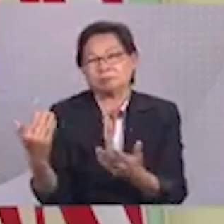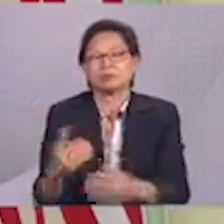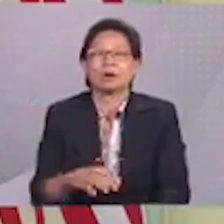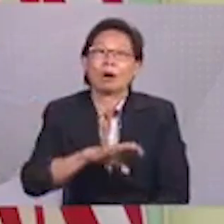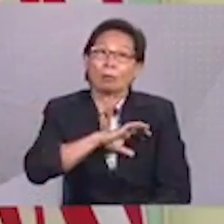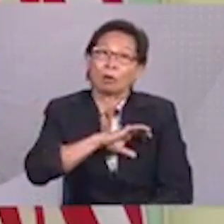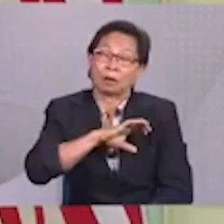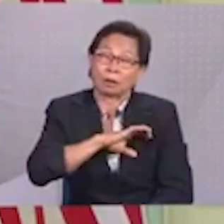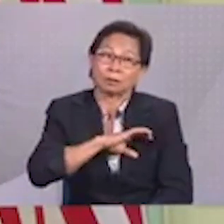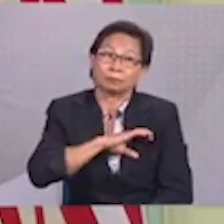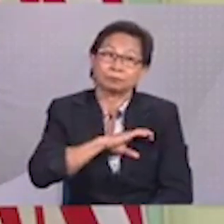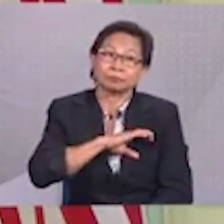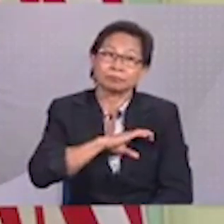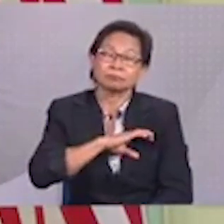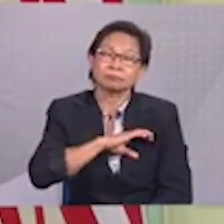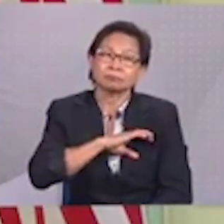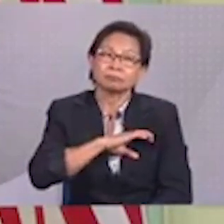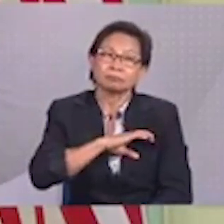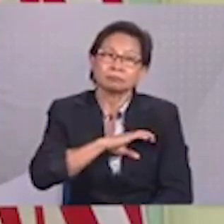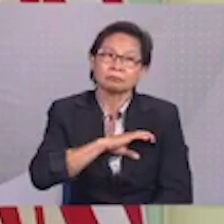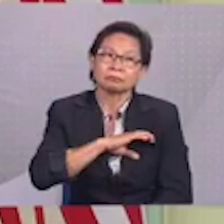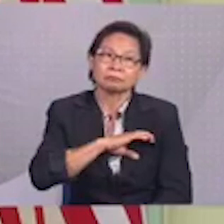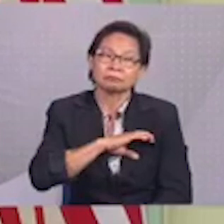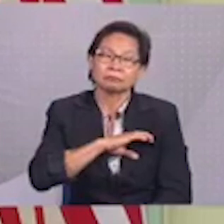PDRM juga telah mengenakan